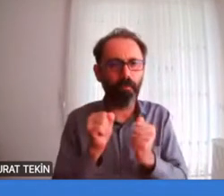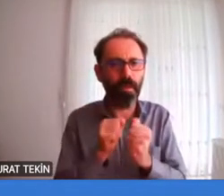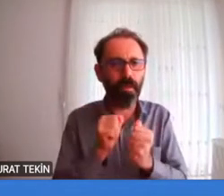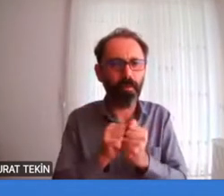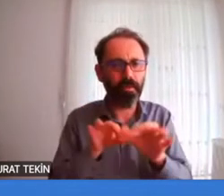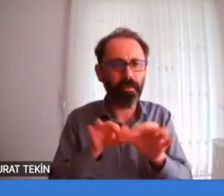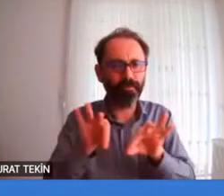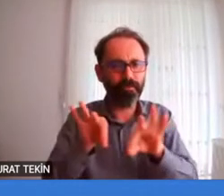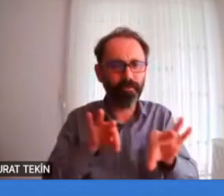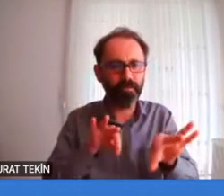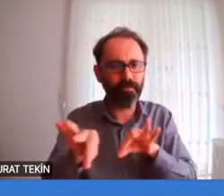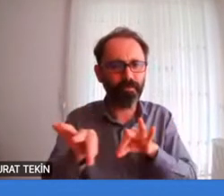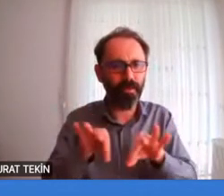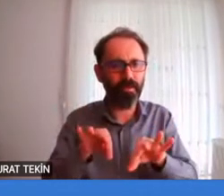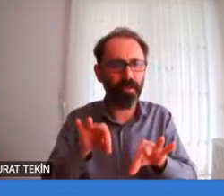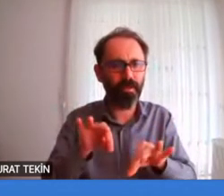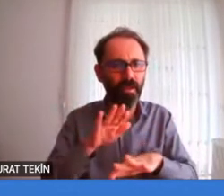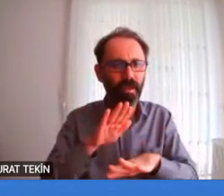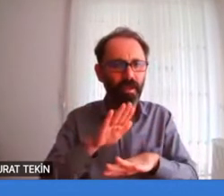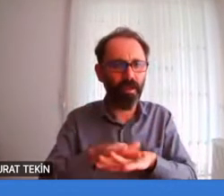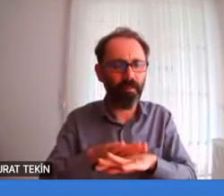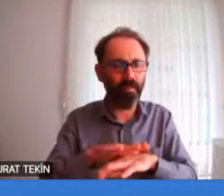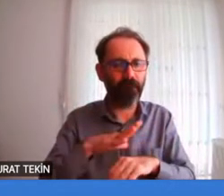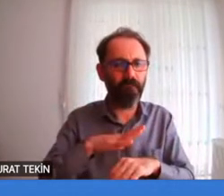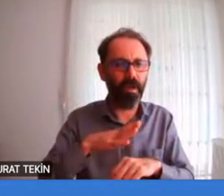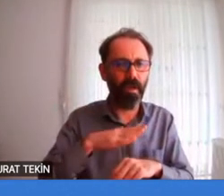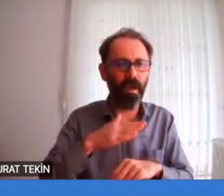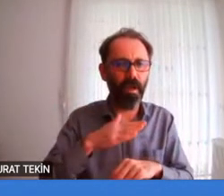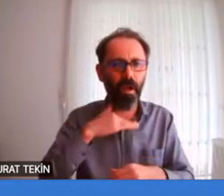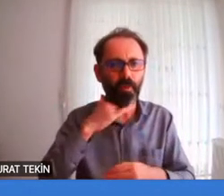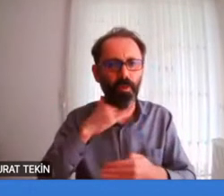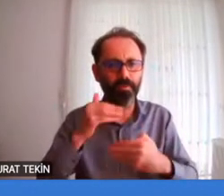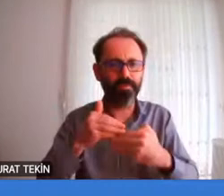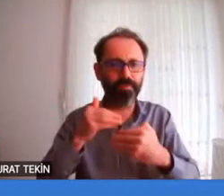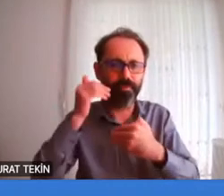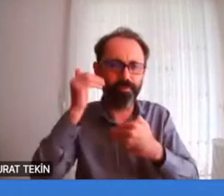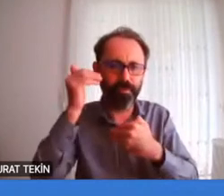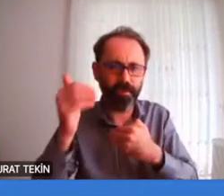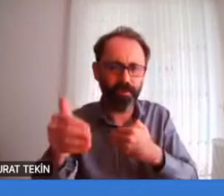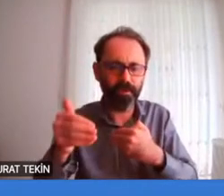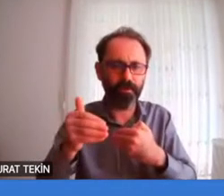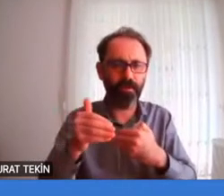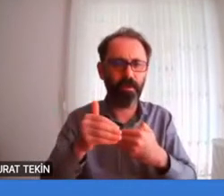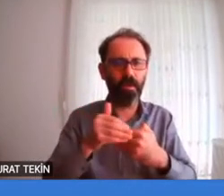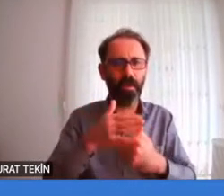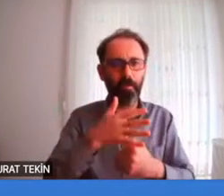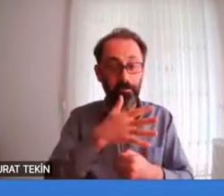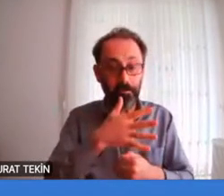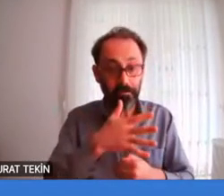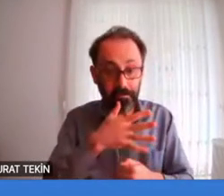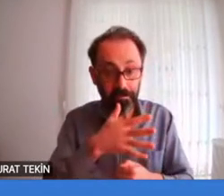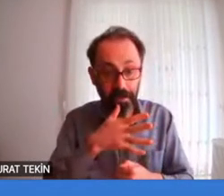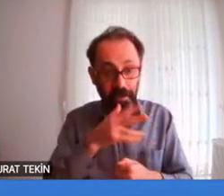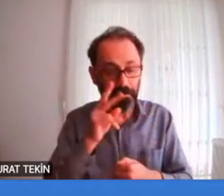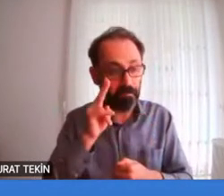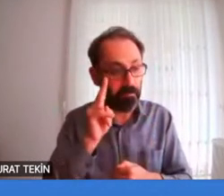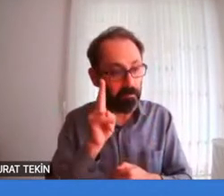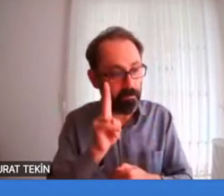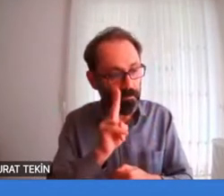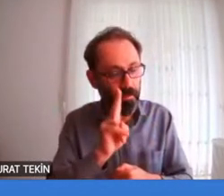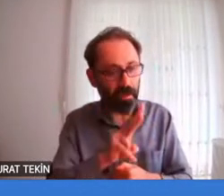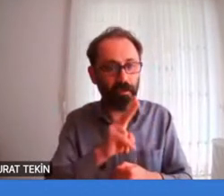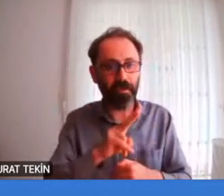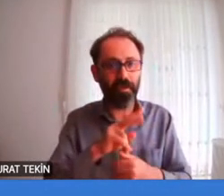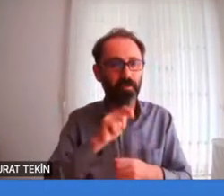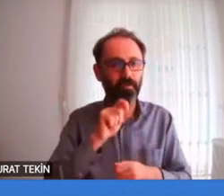mesela Türkiye'de yurt dışında tecrübeli, bilinmiş sporcular getirirler. Örnek olsun, gelişim daha çabuk